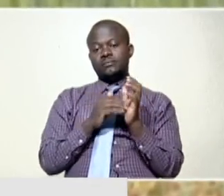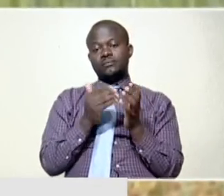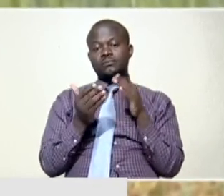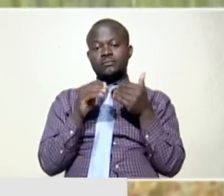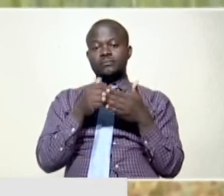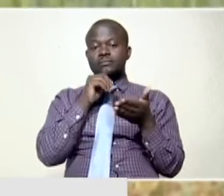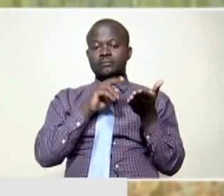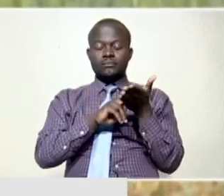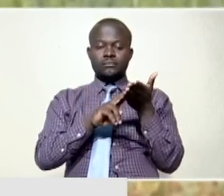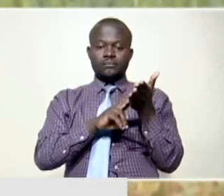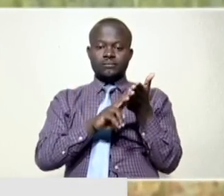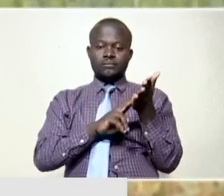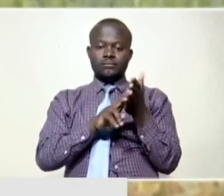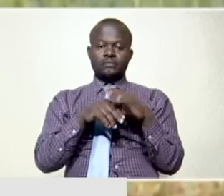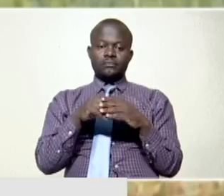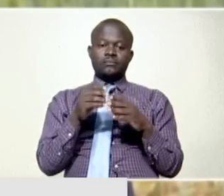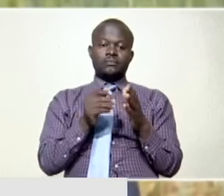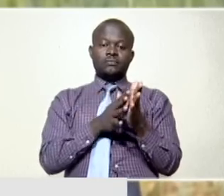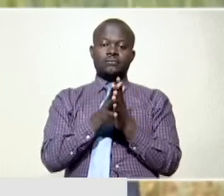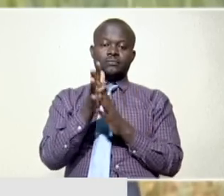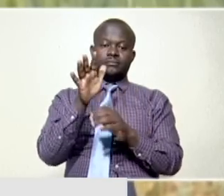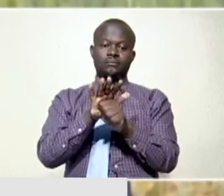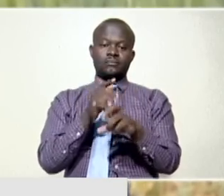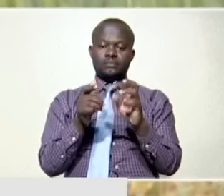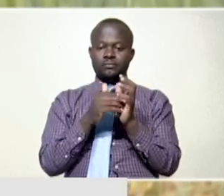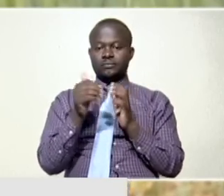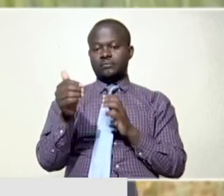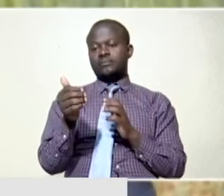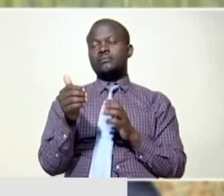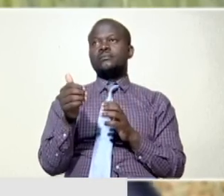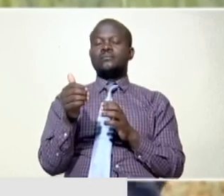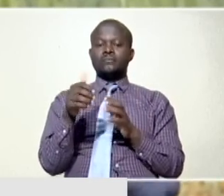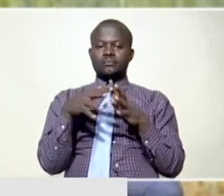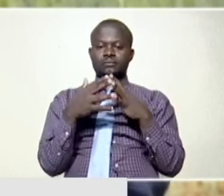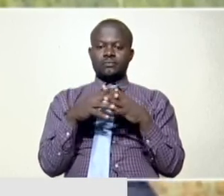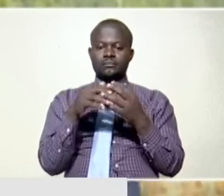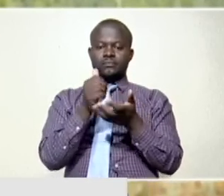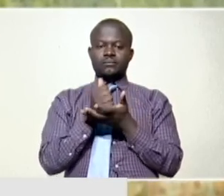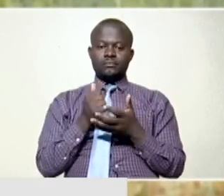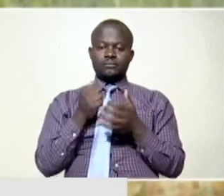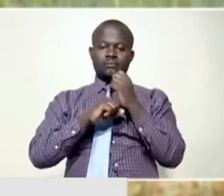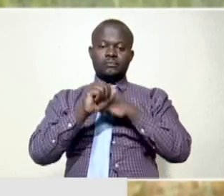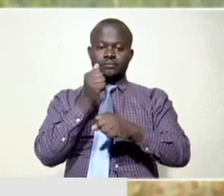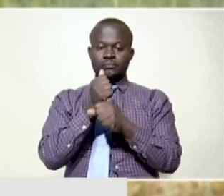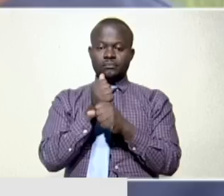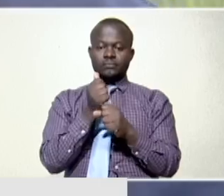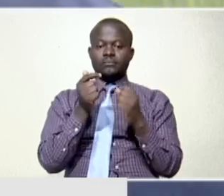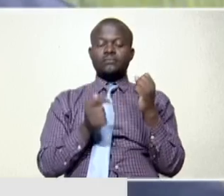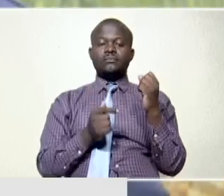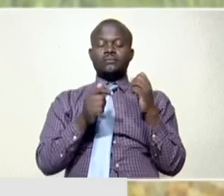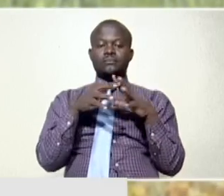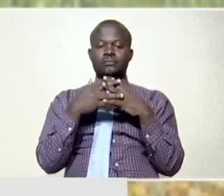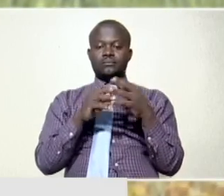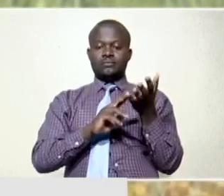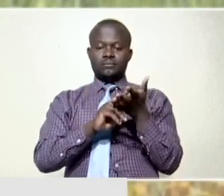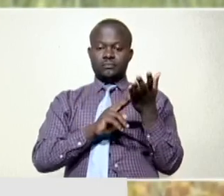badakoresheje na expenses nyinshi. Ariko natwe izi mashini ziradufasha ibikorwa dukora, murabona ko ni izi mashini twifashisha n'iki